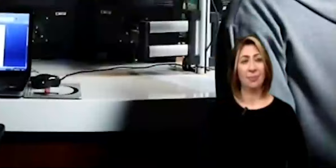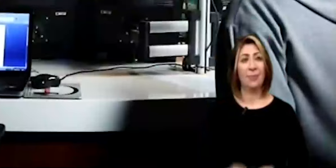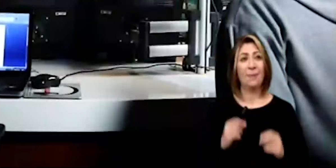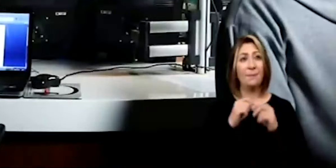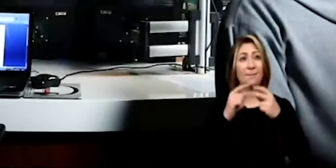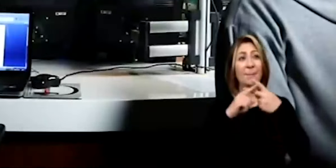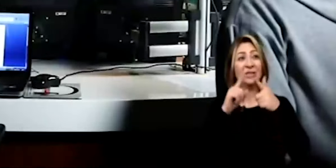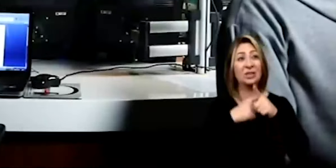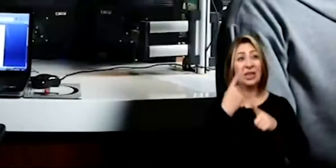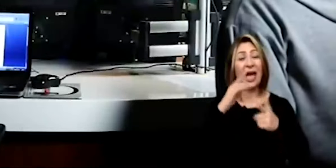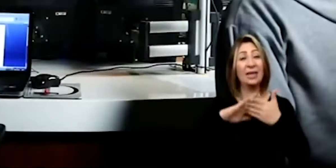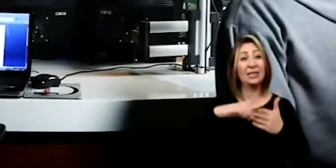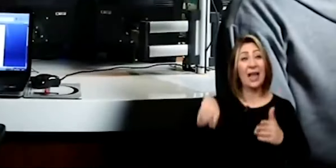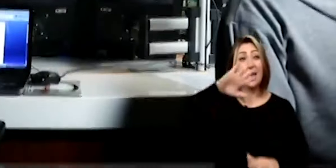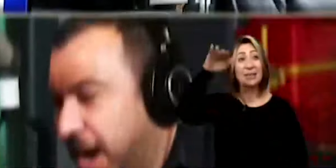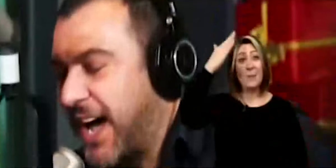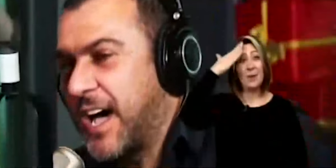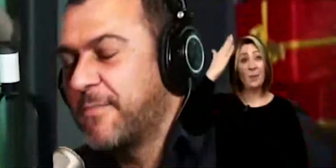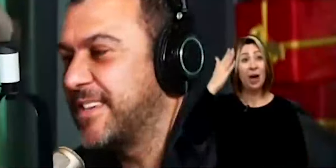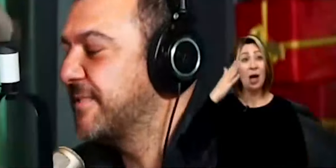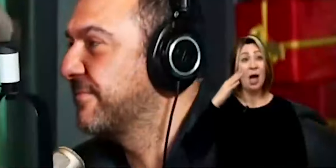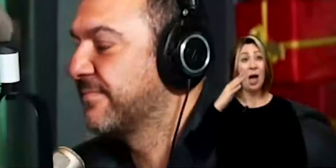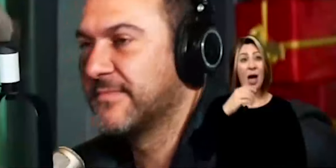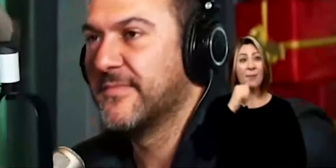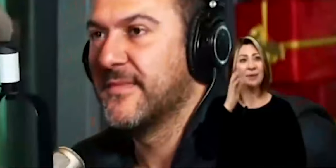Bay J ve arkadaşlarından herkese merhaba. Bugün